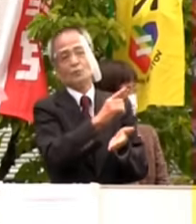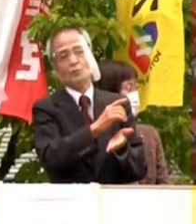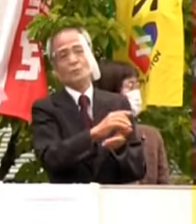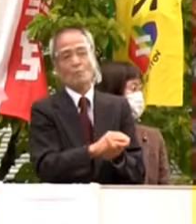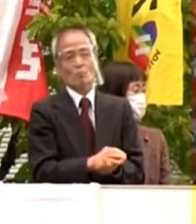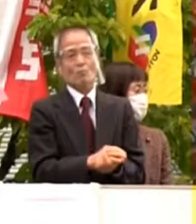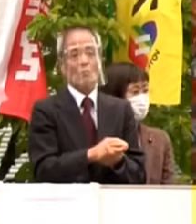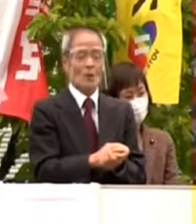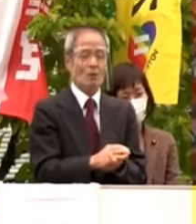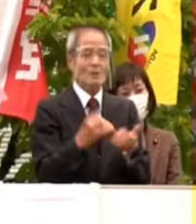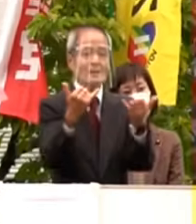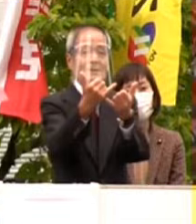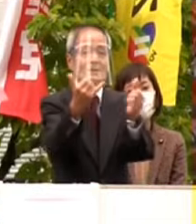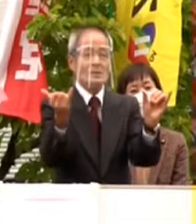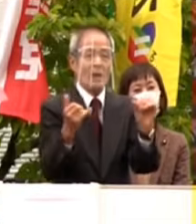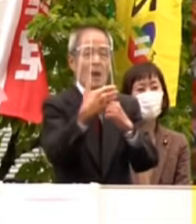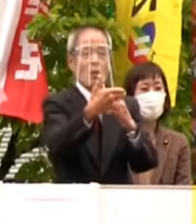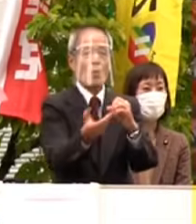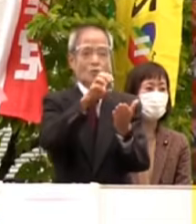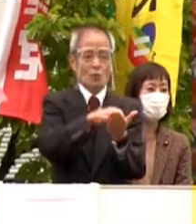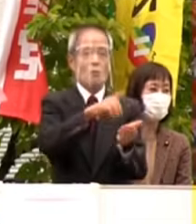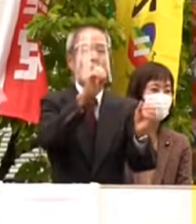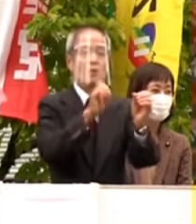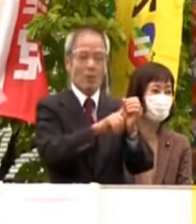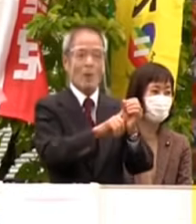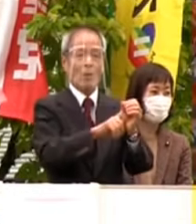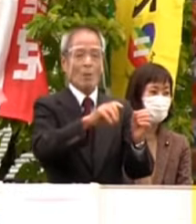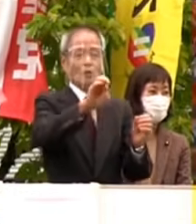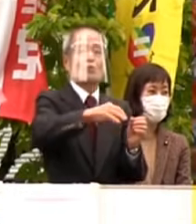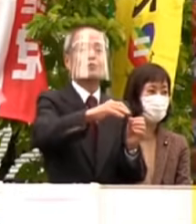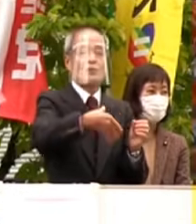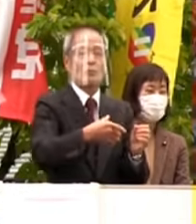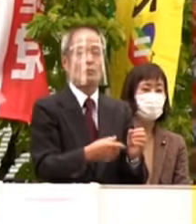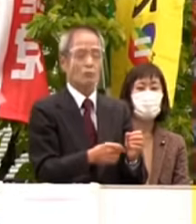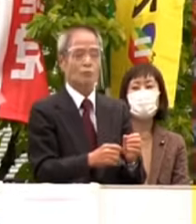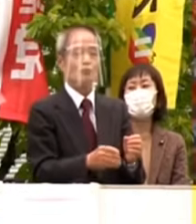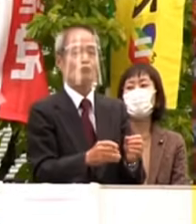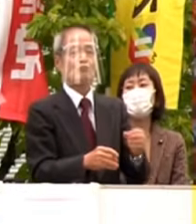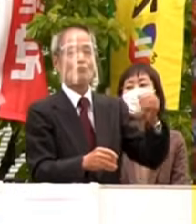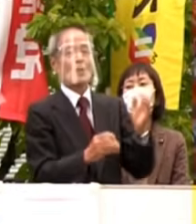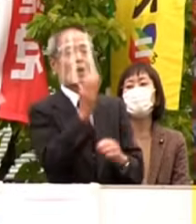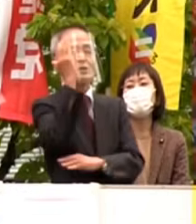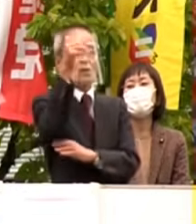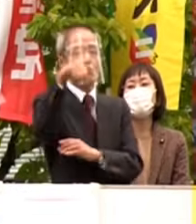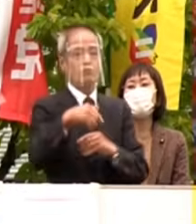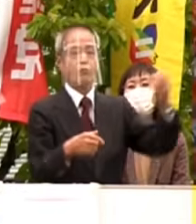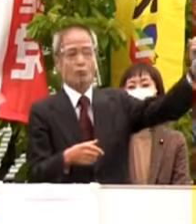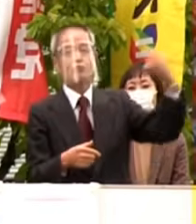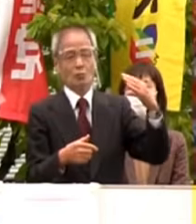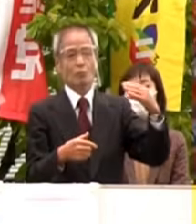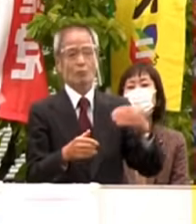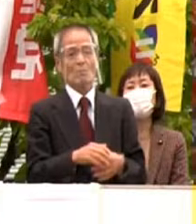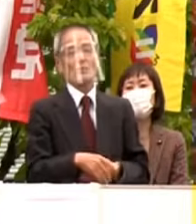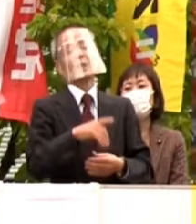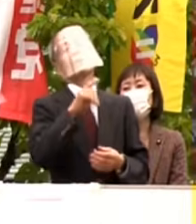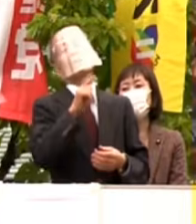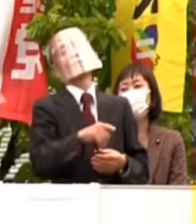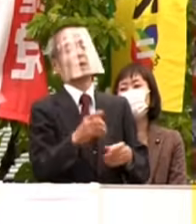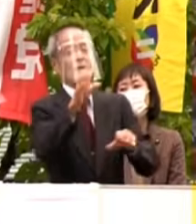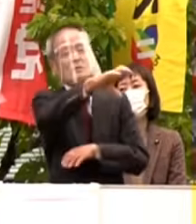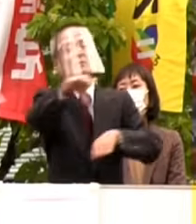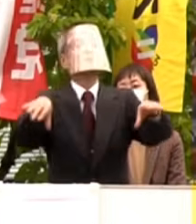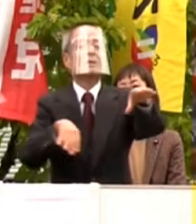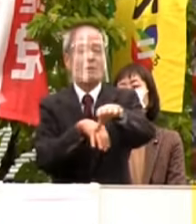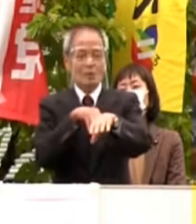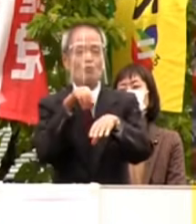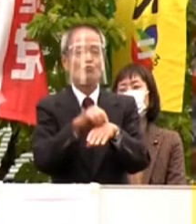と散々言ったじゃないですか。ところが社会保障を削るため、病院のベッドを削るために消費税使う